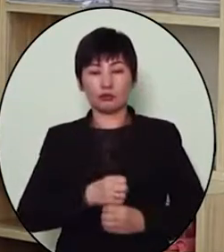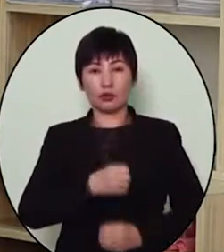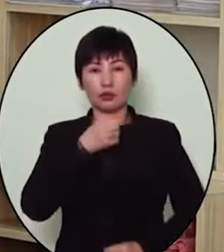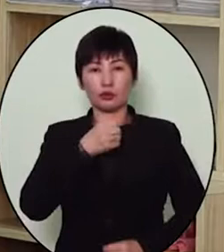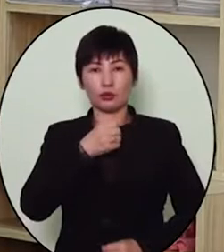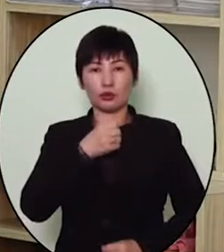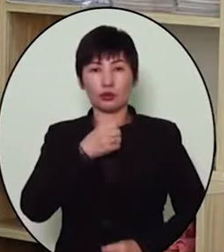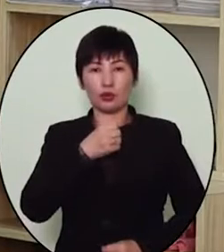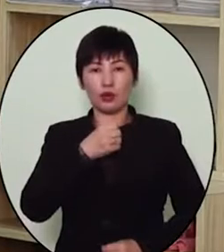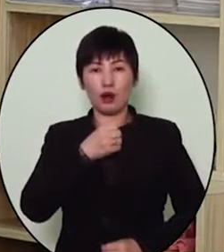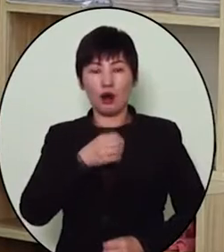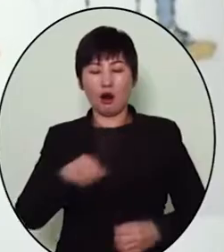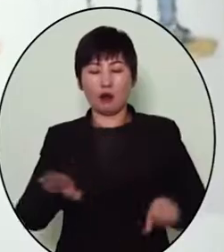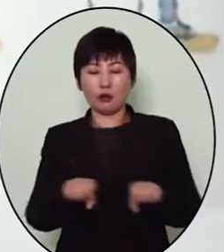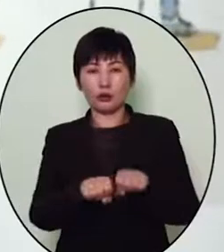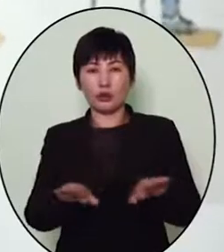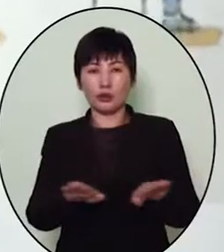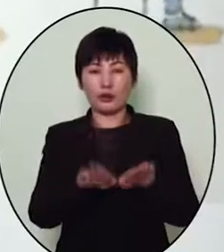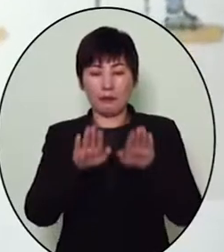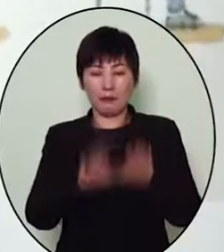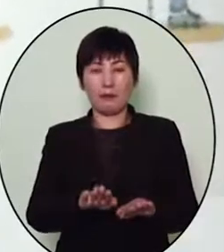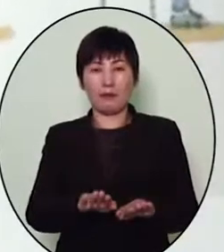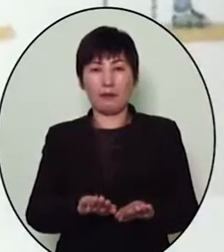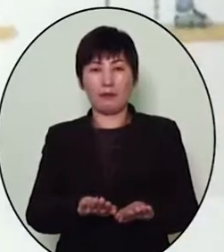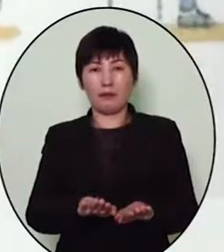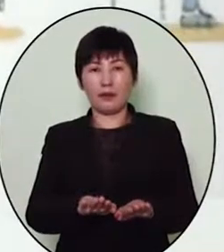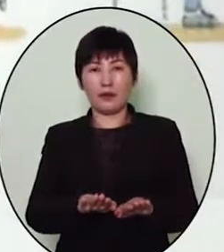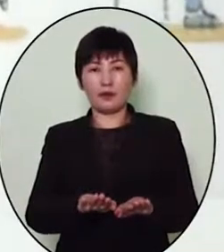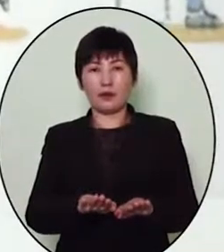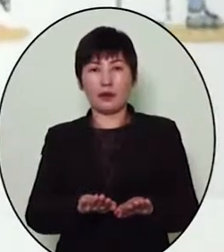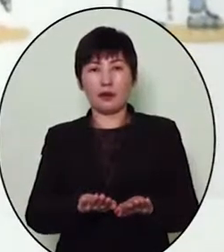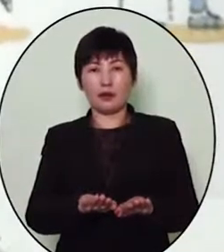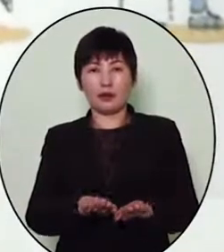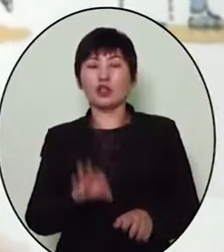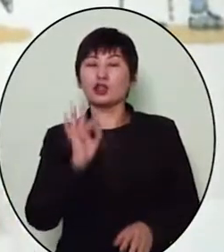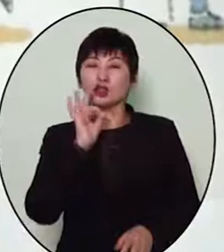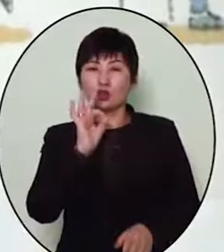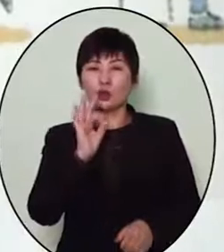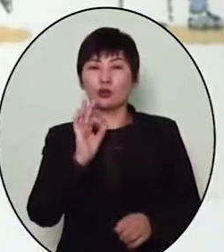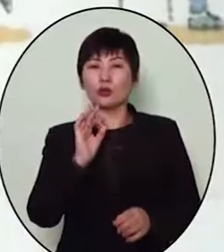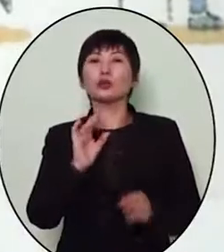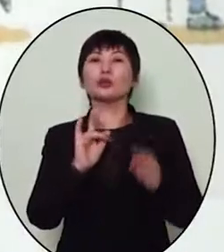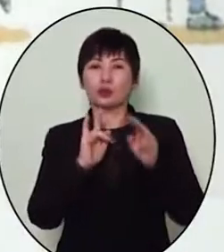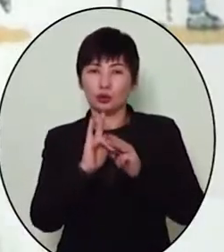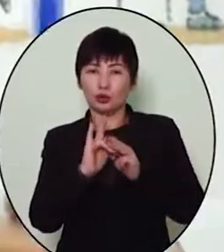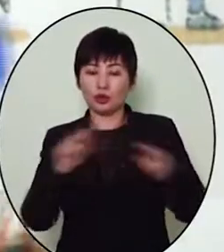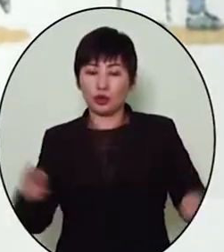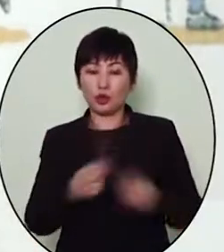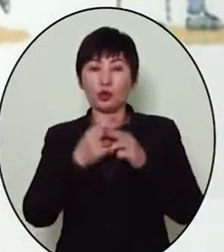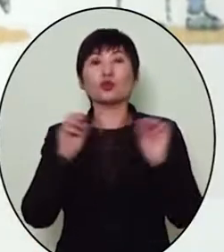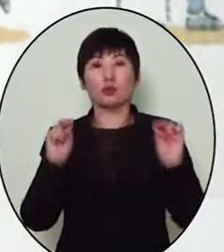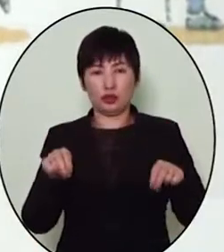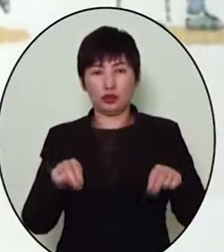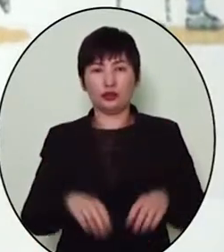нуруу цих, гутлын улаа шалан дээр бүтэн тавьсан байгаа нь зөв суусан байна гэж дүгнэж